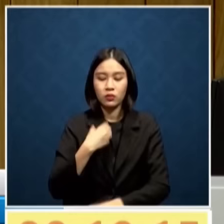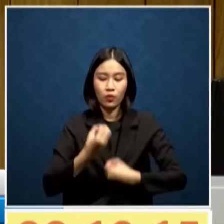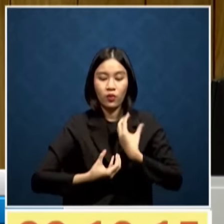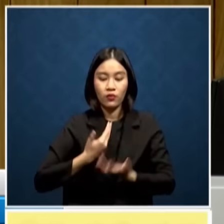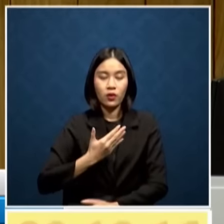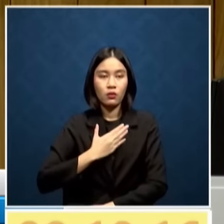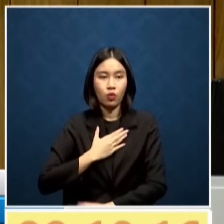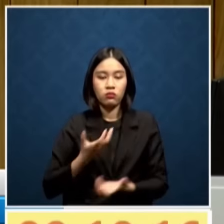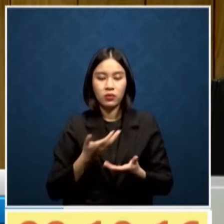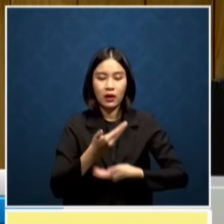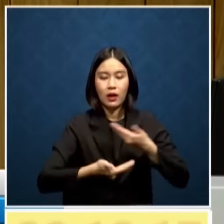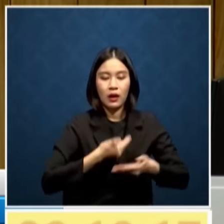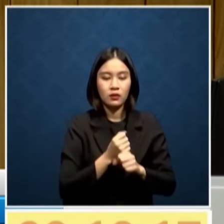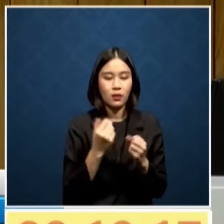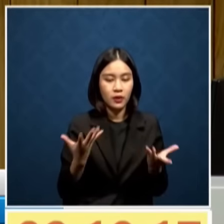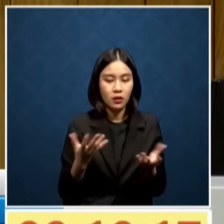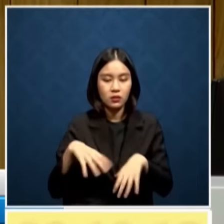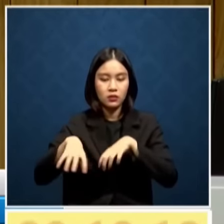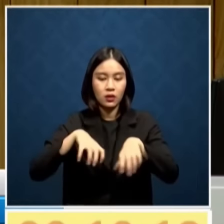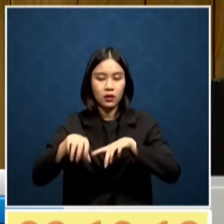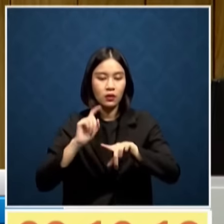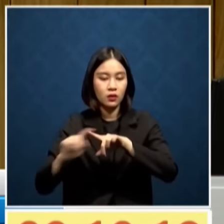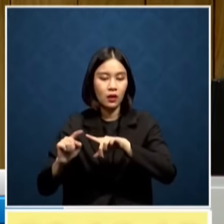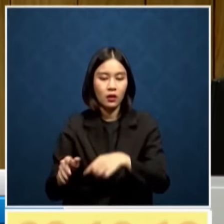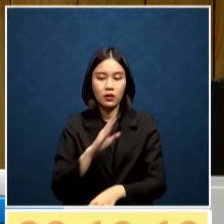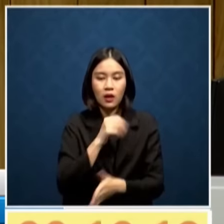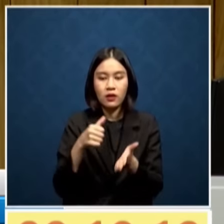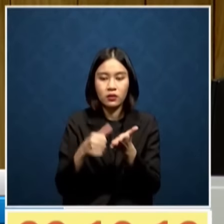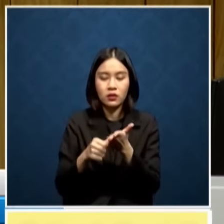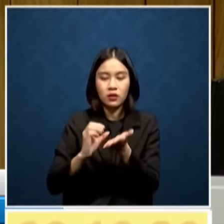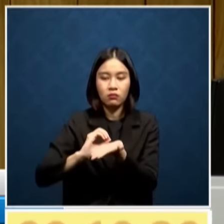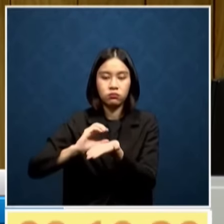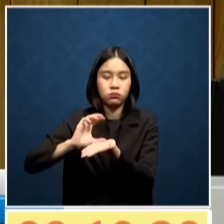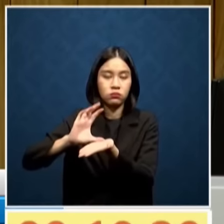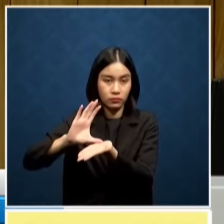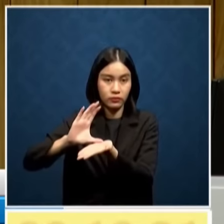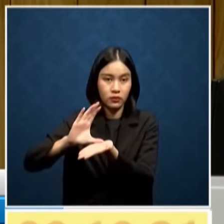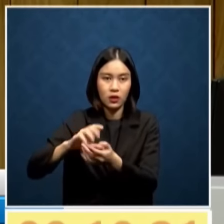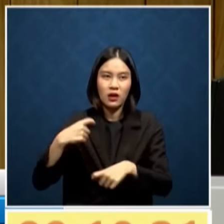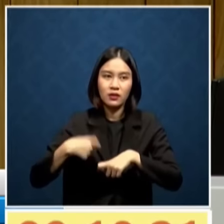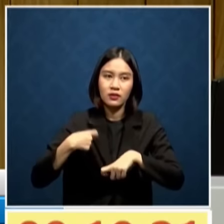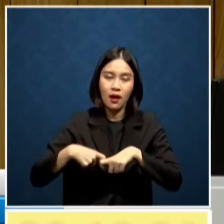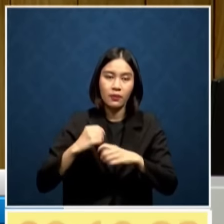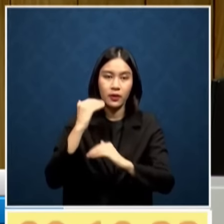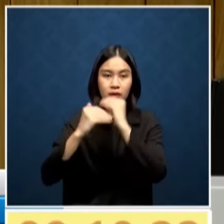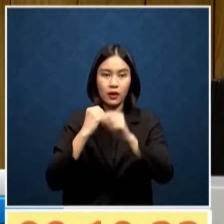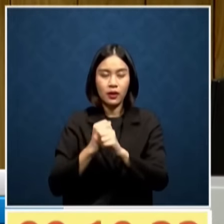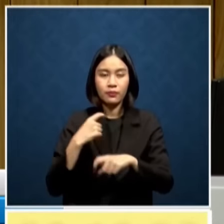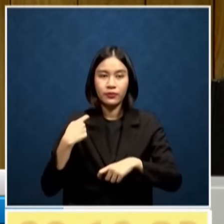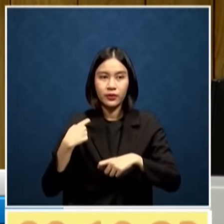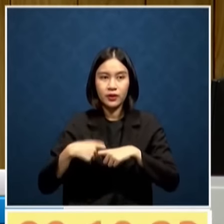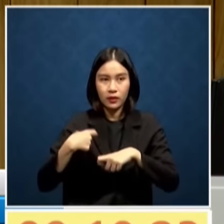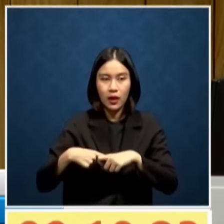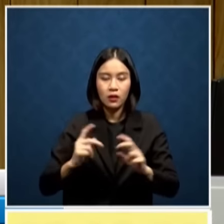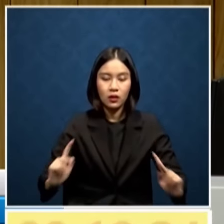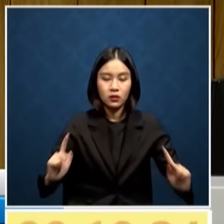นั้นว่าขายยังไงซื้อทำบริหารยังไงถ้าหนี้มันท่วมขนาดนี้เนี่ยมันยากที่จะเดินต่อได้กระทรว